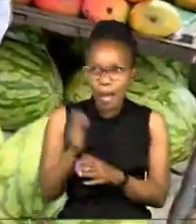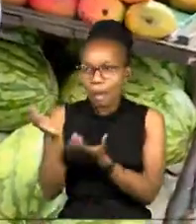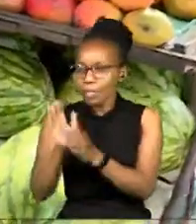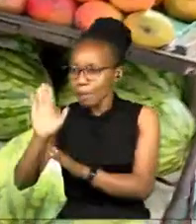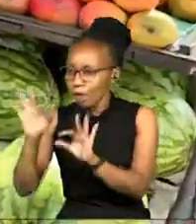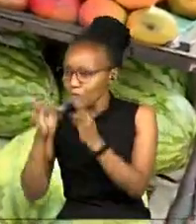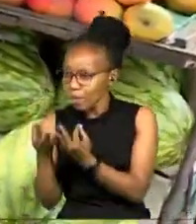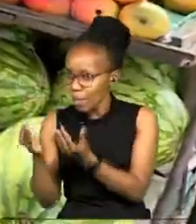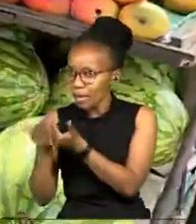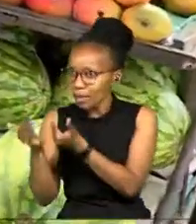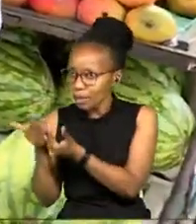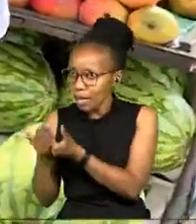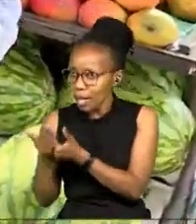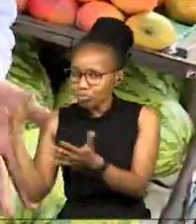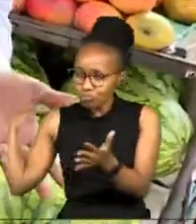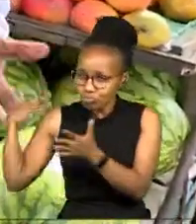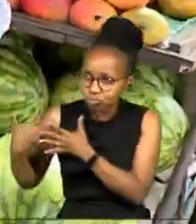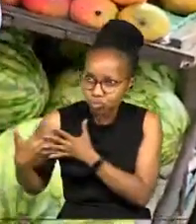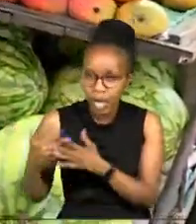na familia kuanzia 2009.